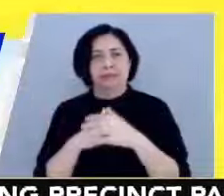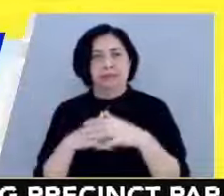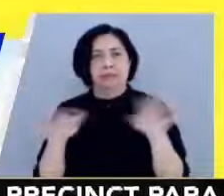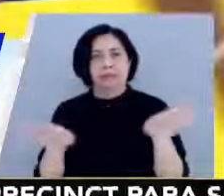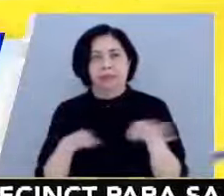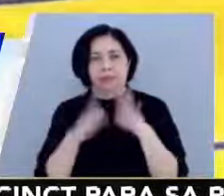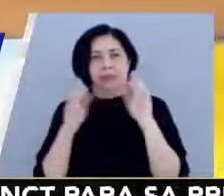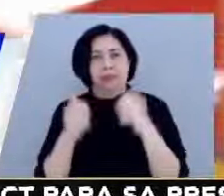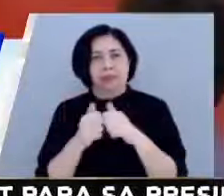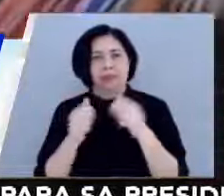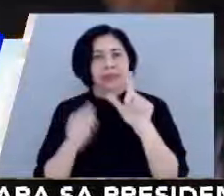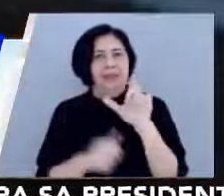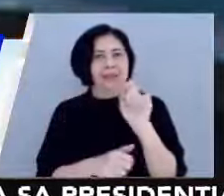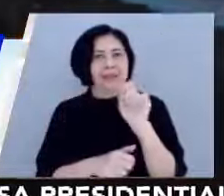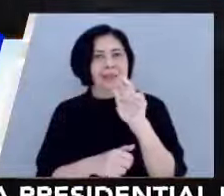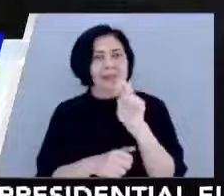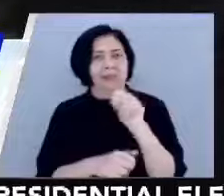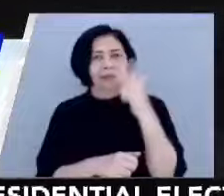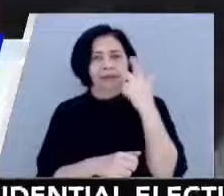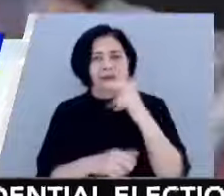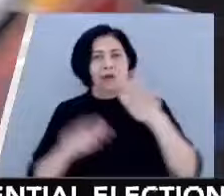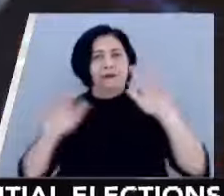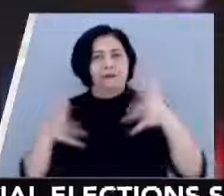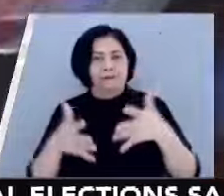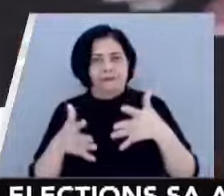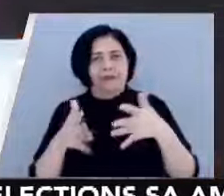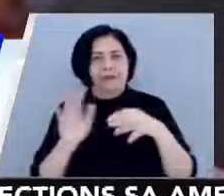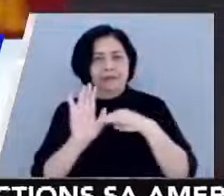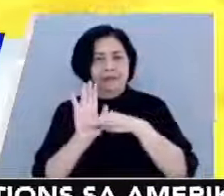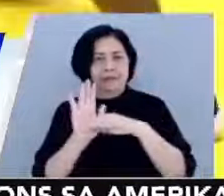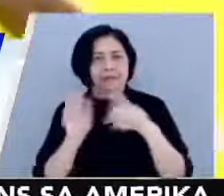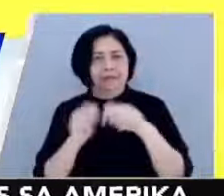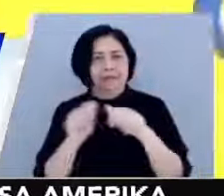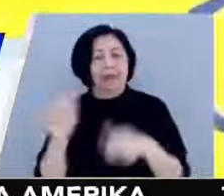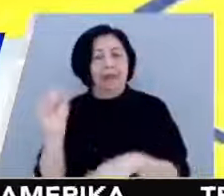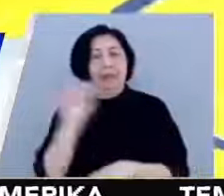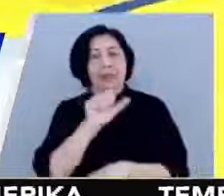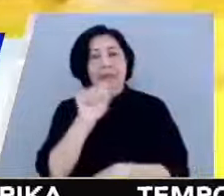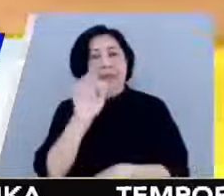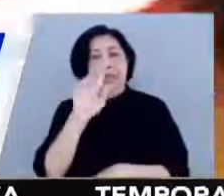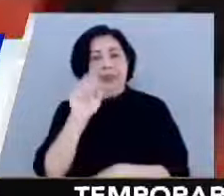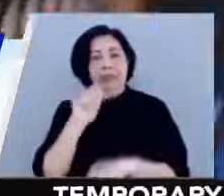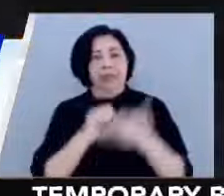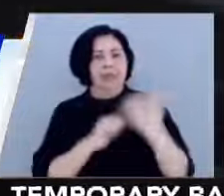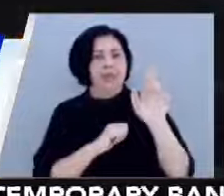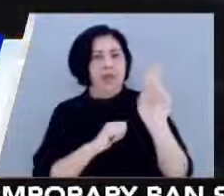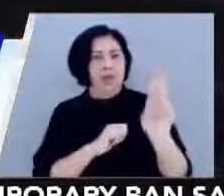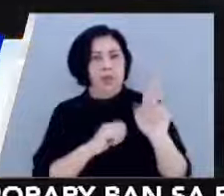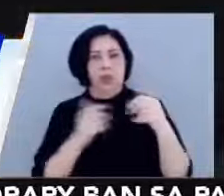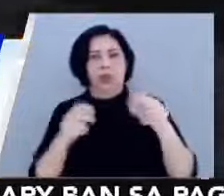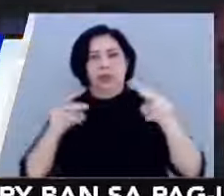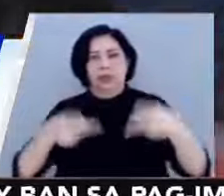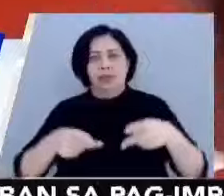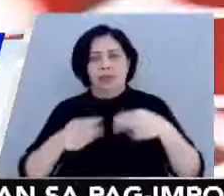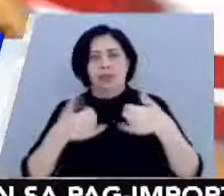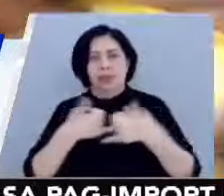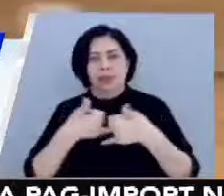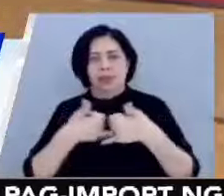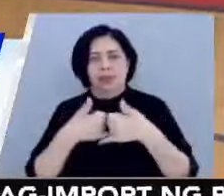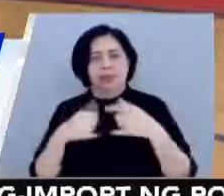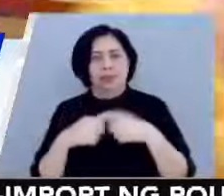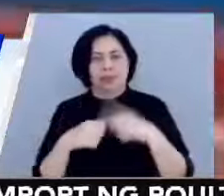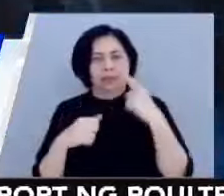Letra Knights para sa 5th seed. Tinalo naman ng Arellano Chiefs ang JRU Heavy Bombers sa second game. Dikit pa ang laban sa huling minuto ng